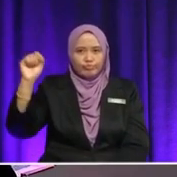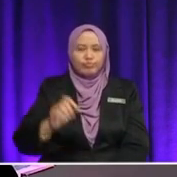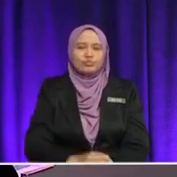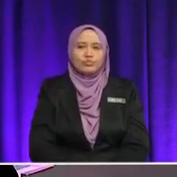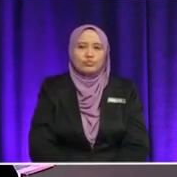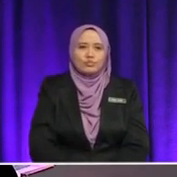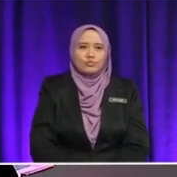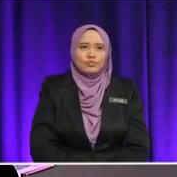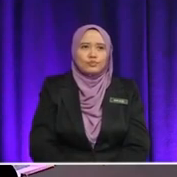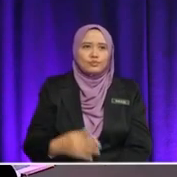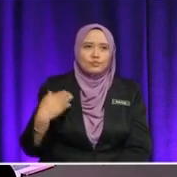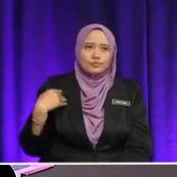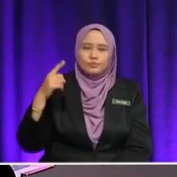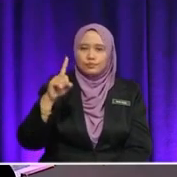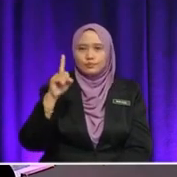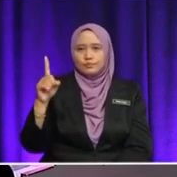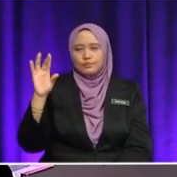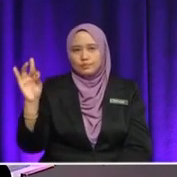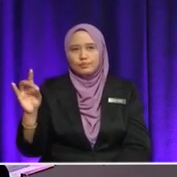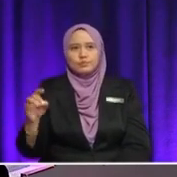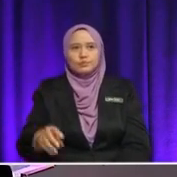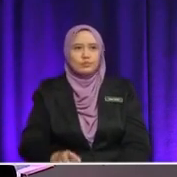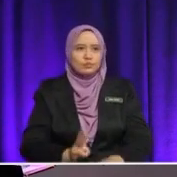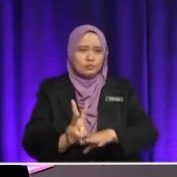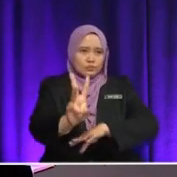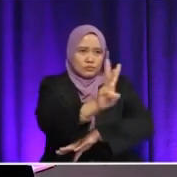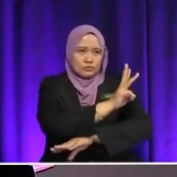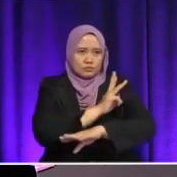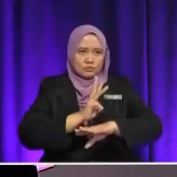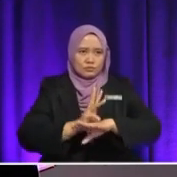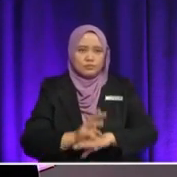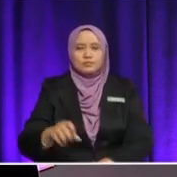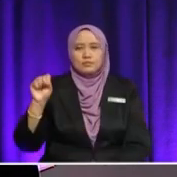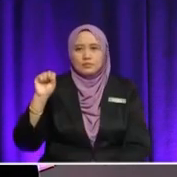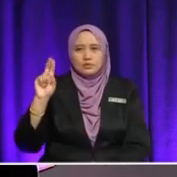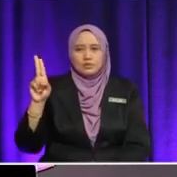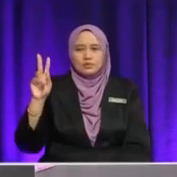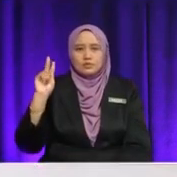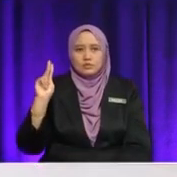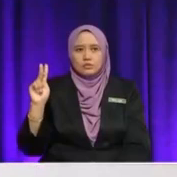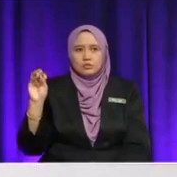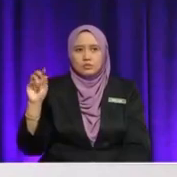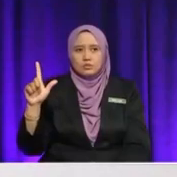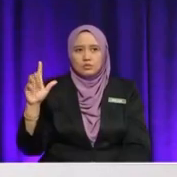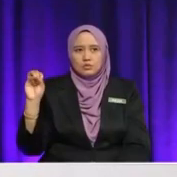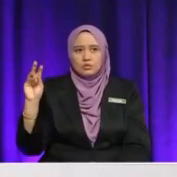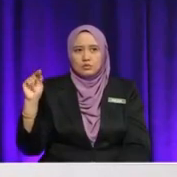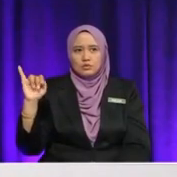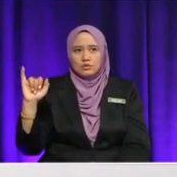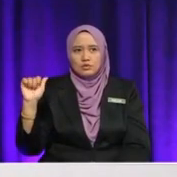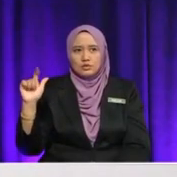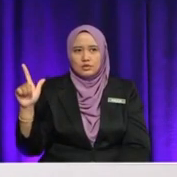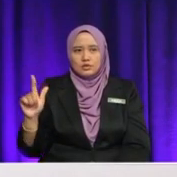114 kawasan setiap sekalinya menjadi penguasa sedang 202 orang calon yang bertanding